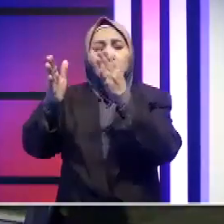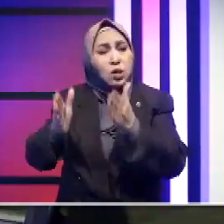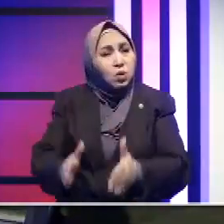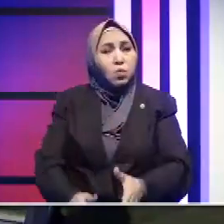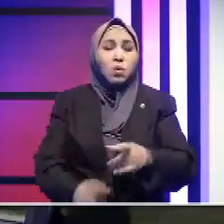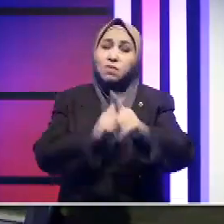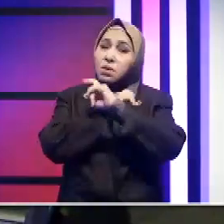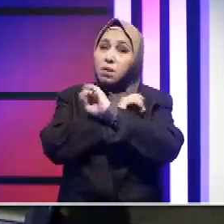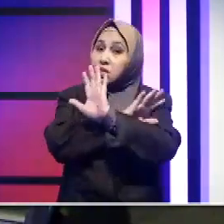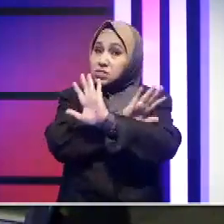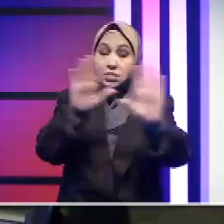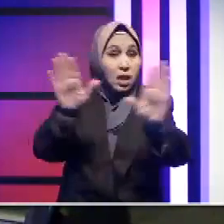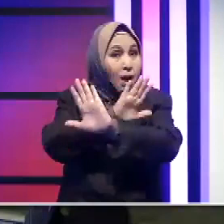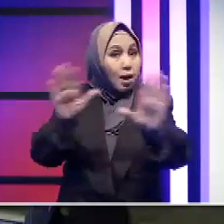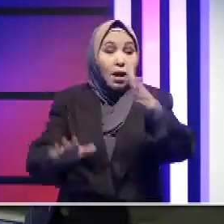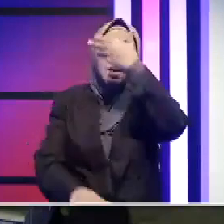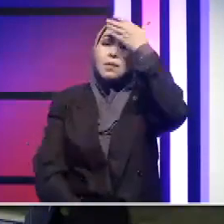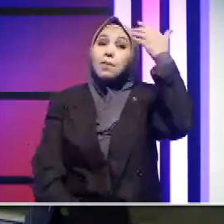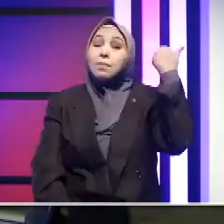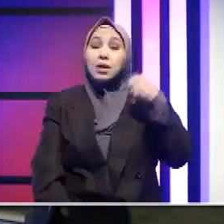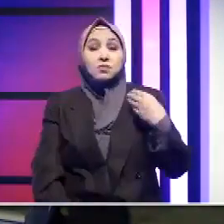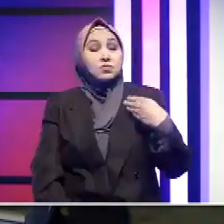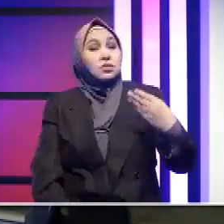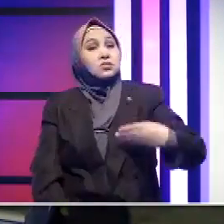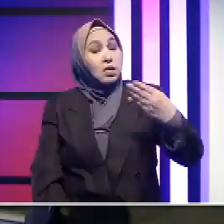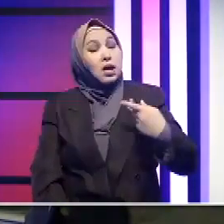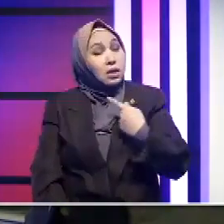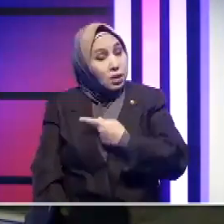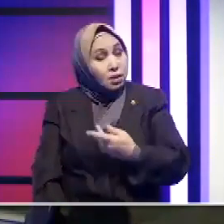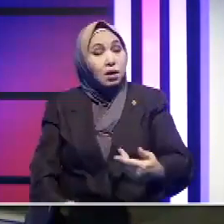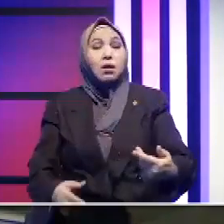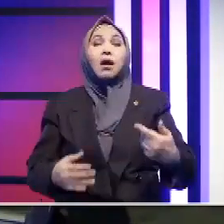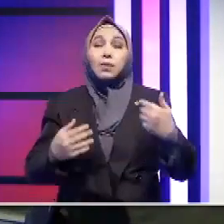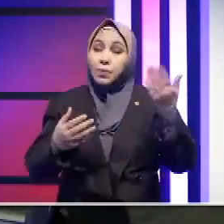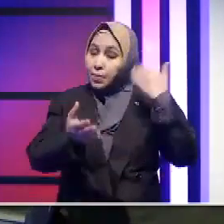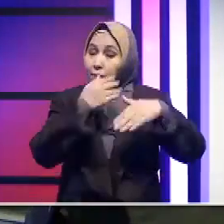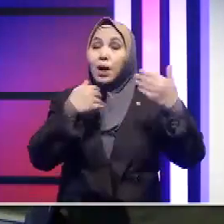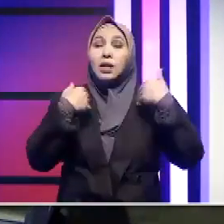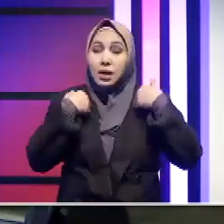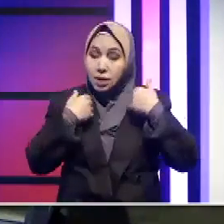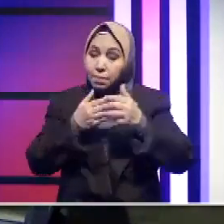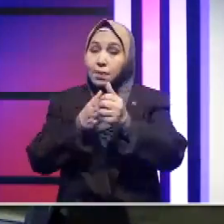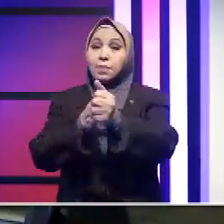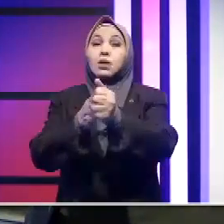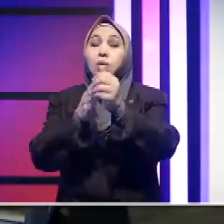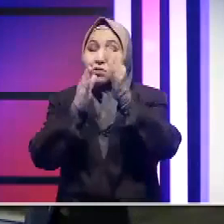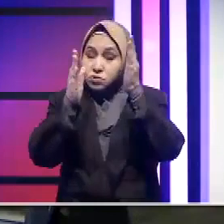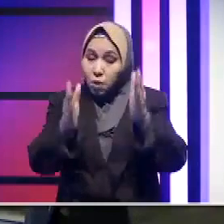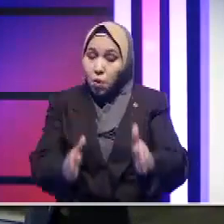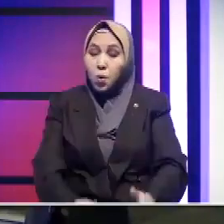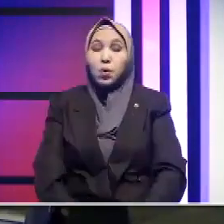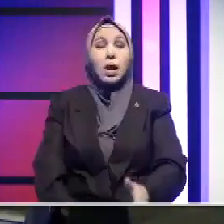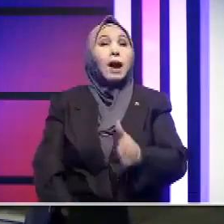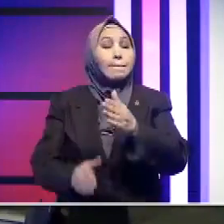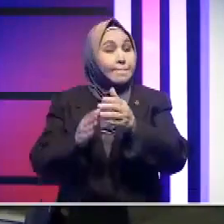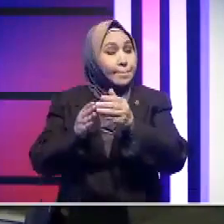mereka jangan lupa sejarah jangan lupa sejarah bahwa kita pernah dipimpin oleh orang-orang yang ataupun oleh seorang pemimpin yang